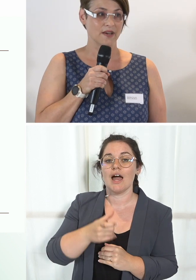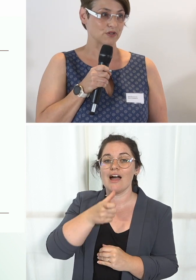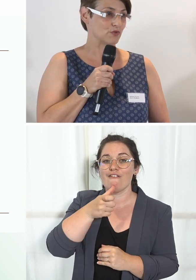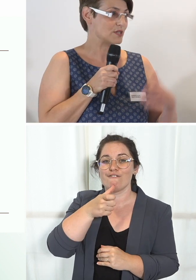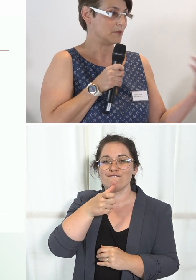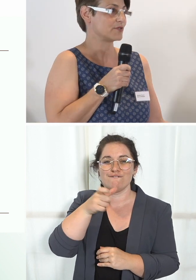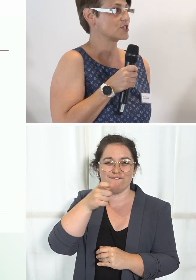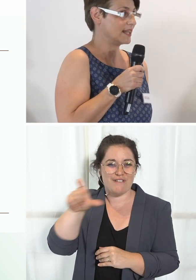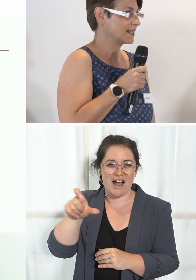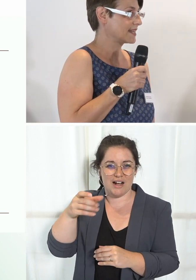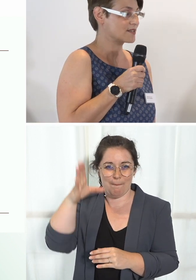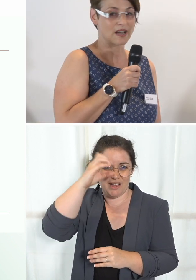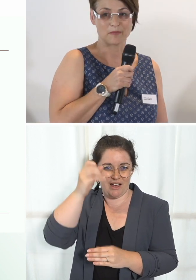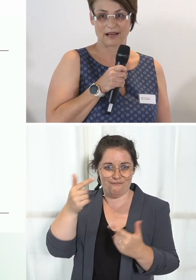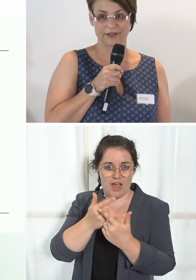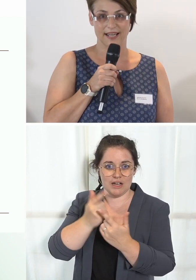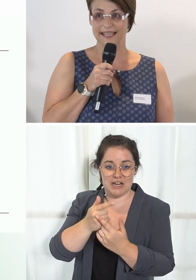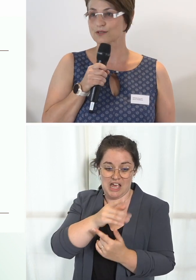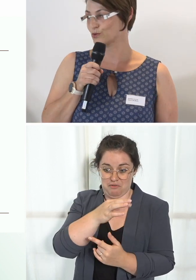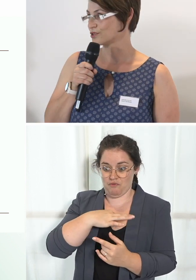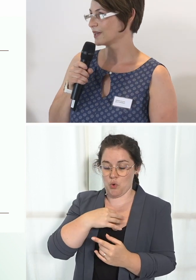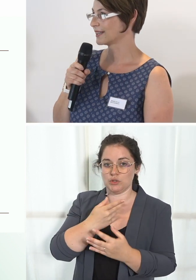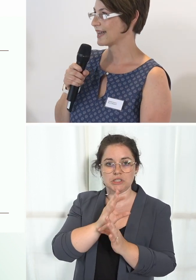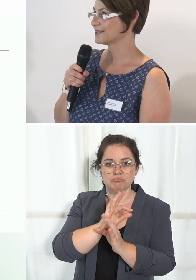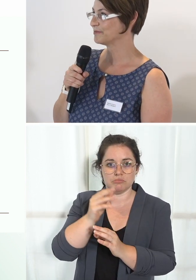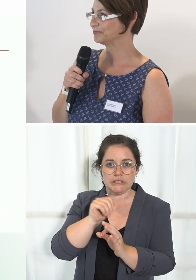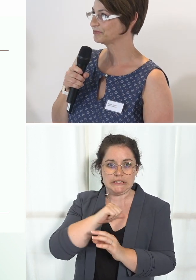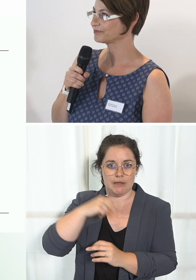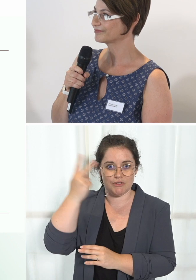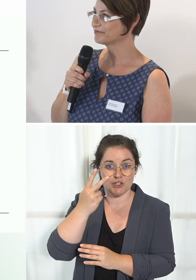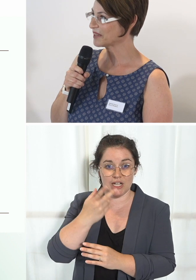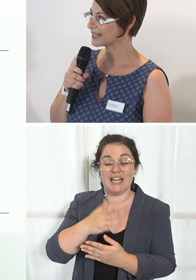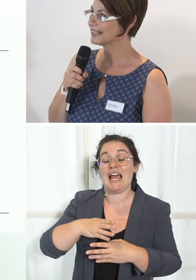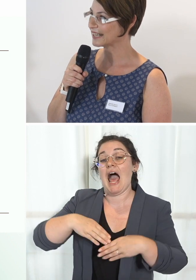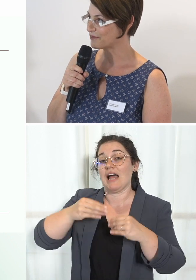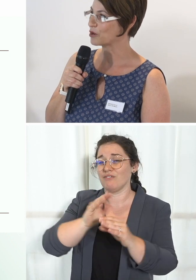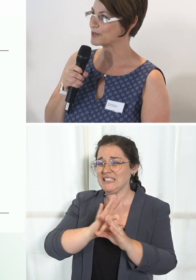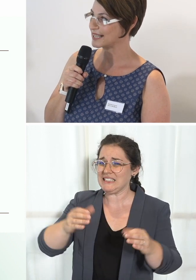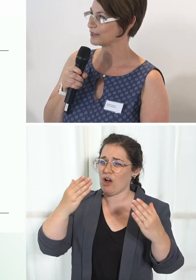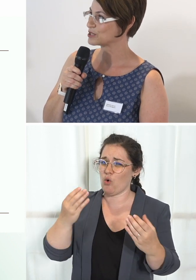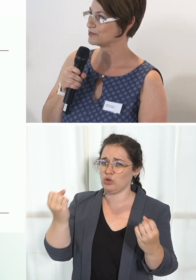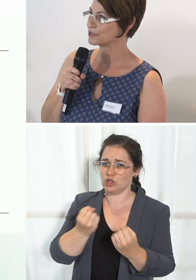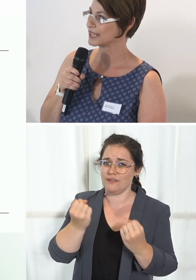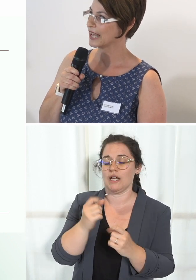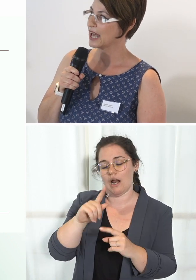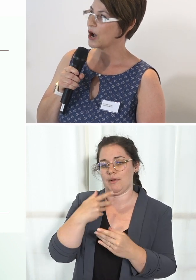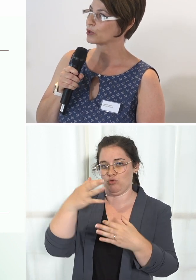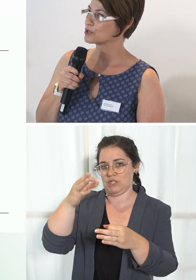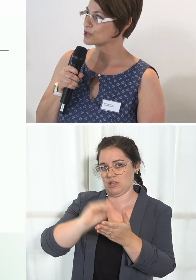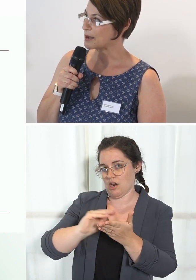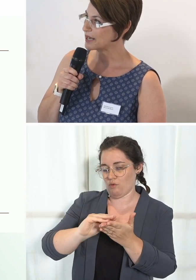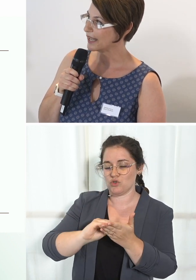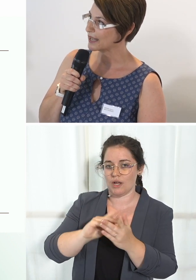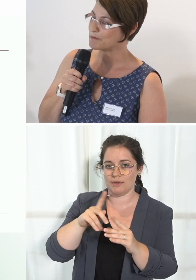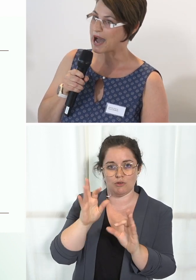erklären, was für uns selbstverständlich ist, war am Anfang eine riesengroße Schwierigkeit, ging dann aber auch mit Zettel und Stift. Auch